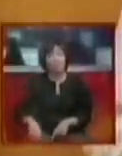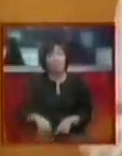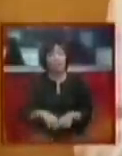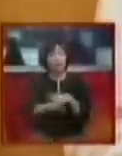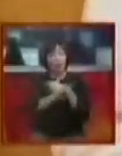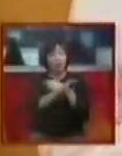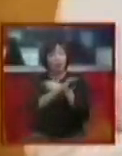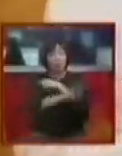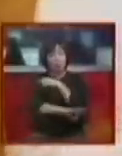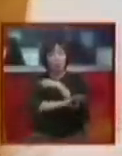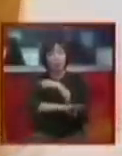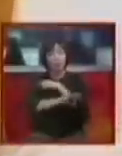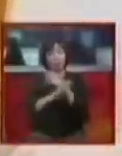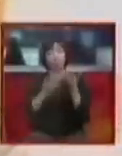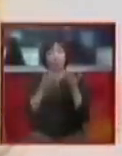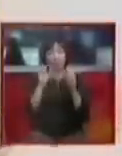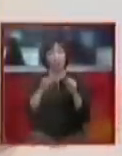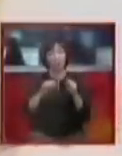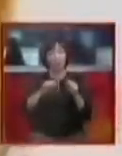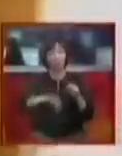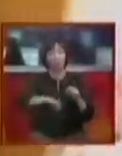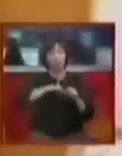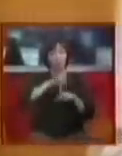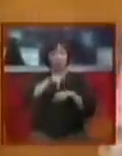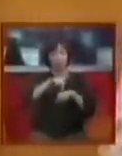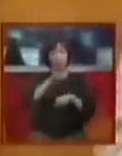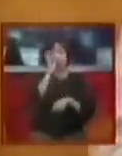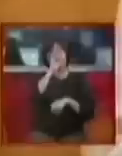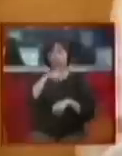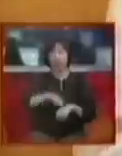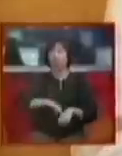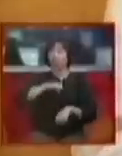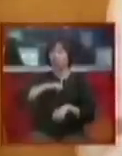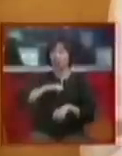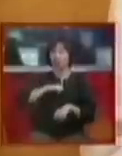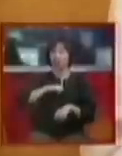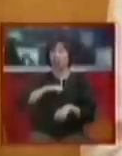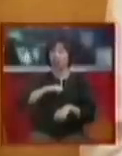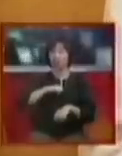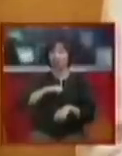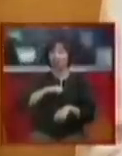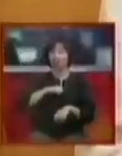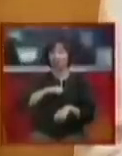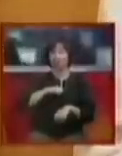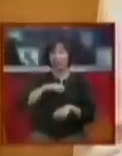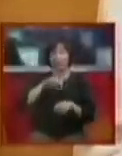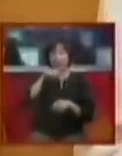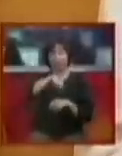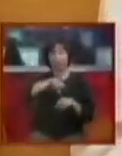dayuhan ang Pilipino ngayon, taas noong tinitingala ng buong mundo.